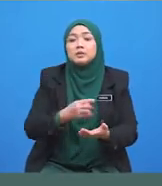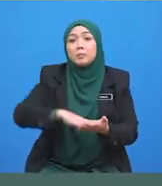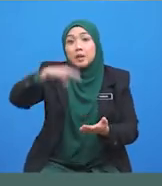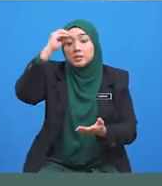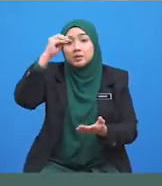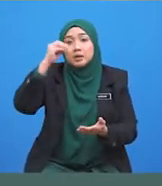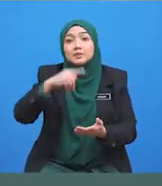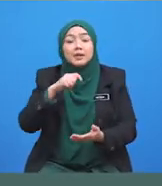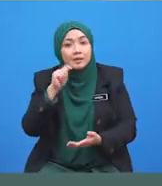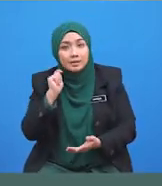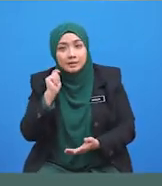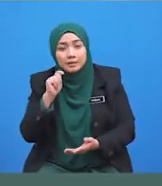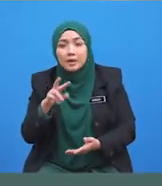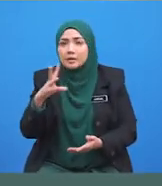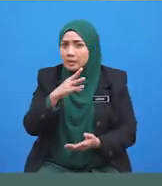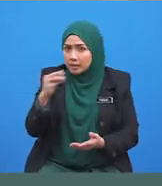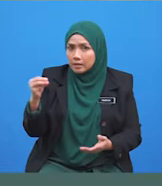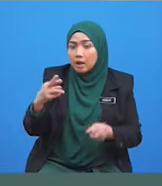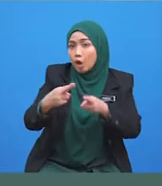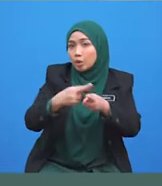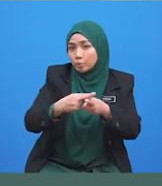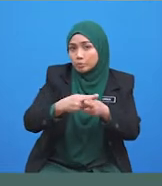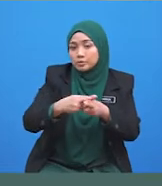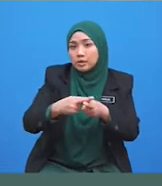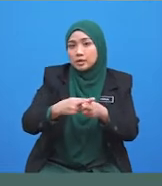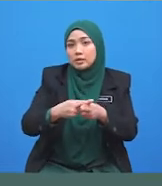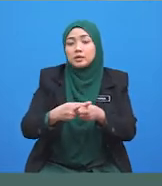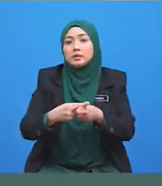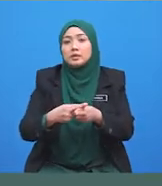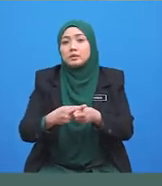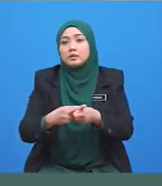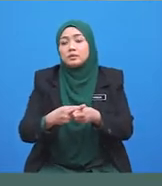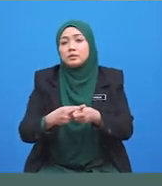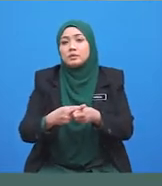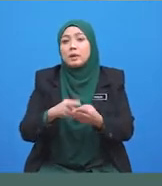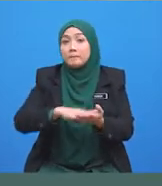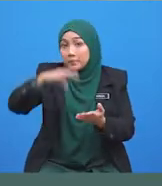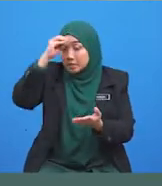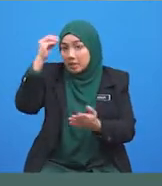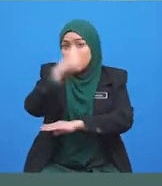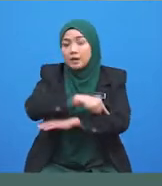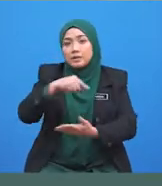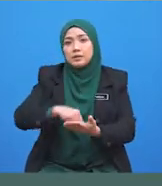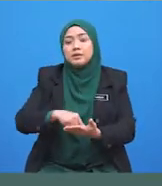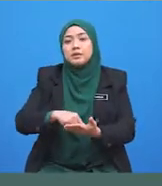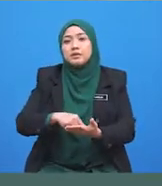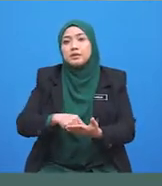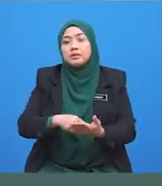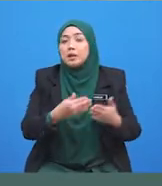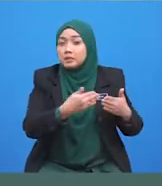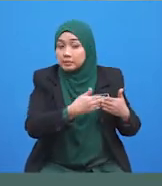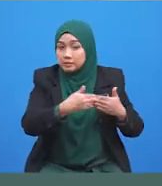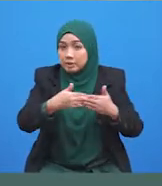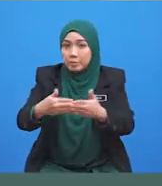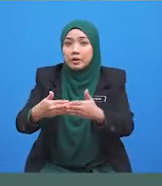pula kesimpulan tentang topik yang kita pelajari berkenaan kesinambungan sumbangan zaman prasejarah